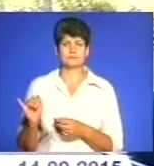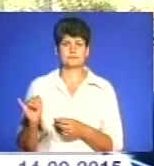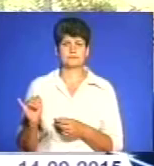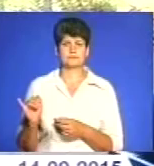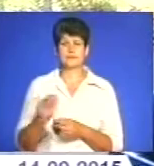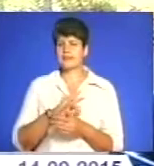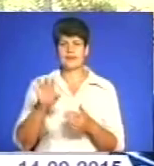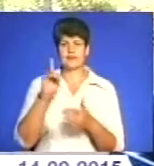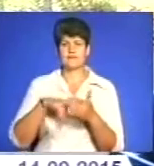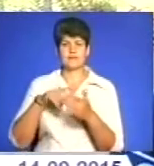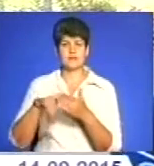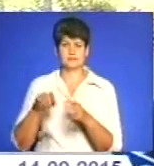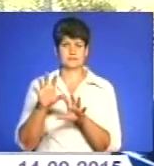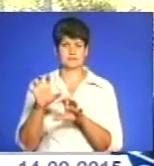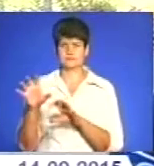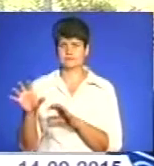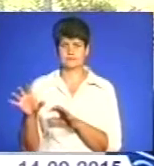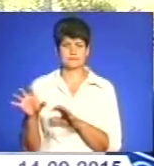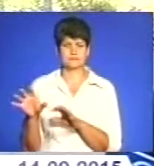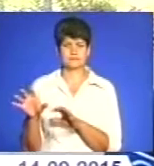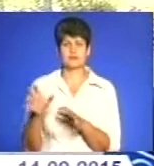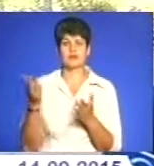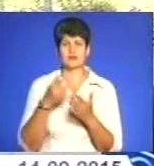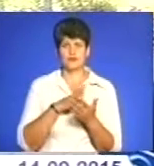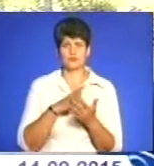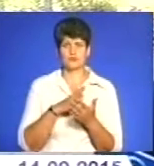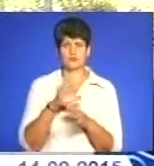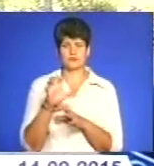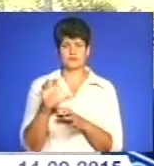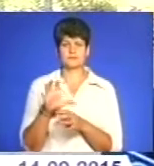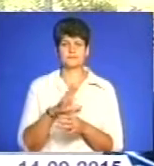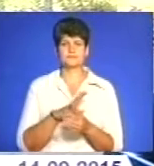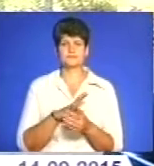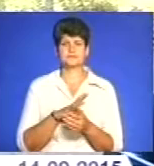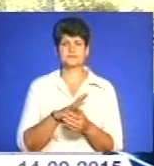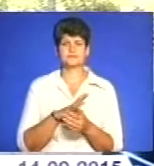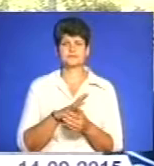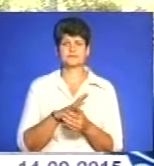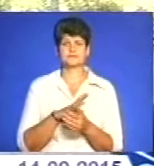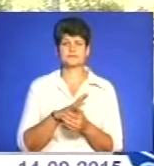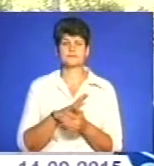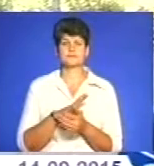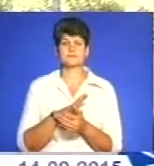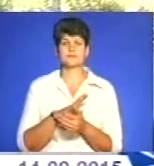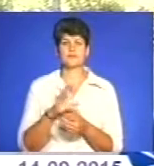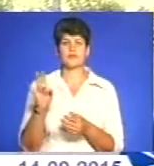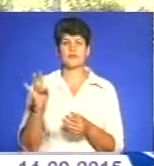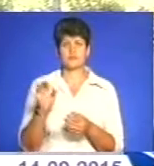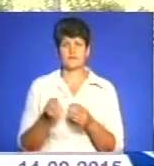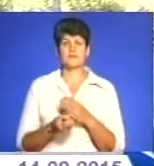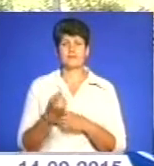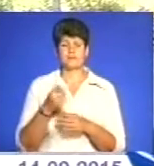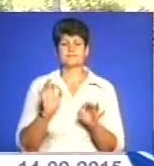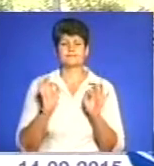не вірили ці фотографії, яка була висвітлена, але виявилось то